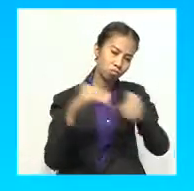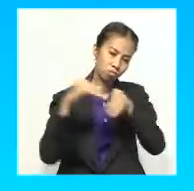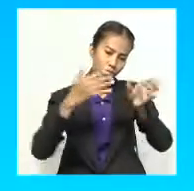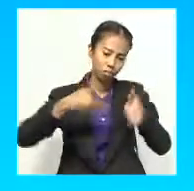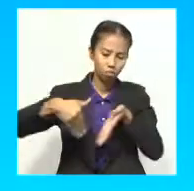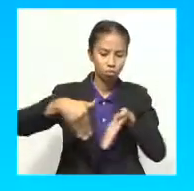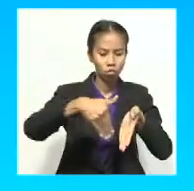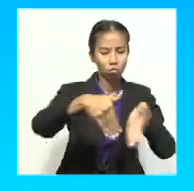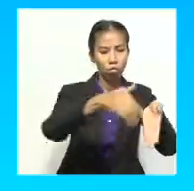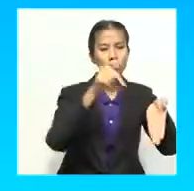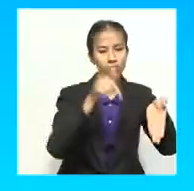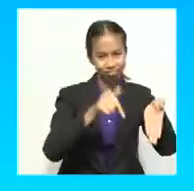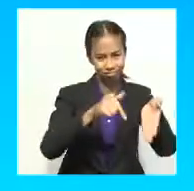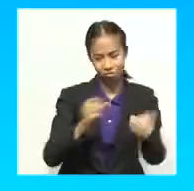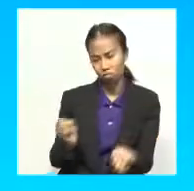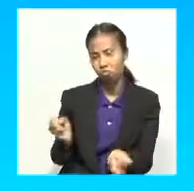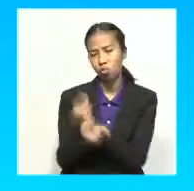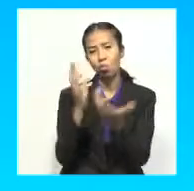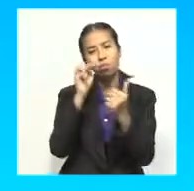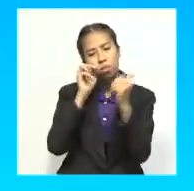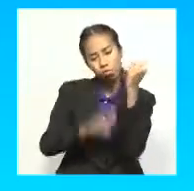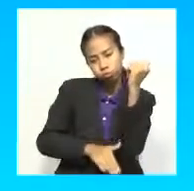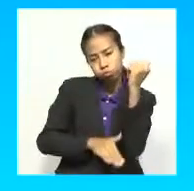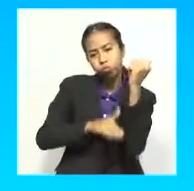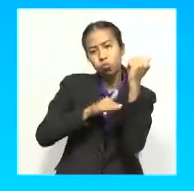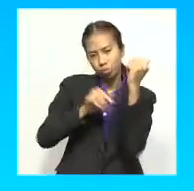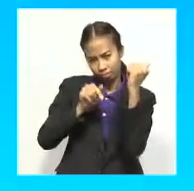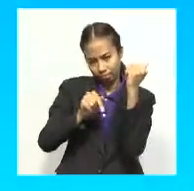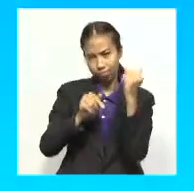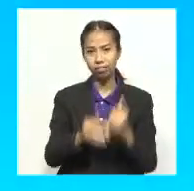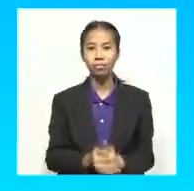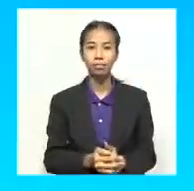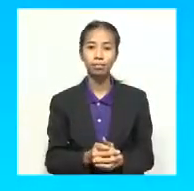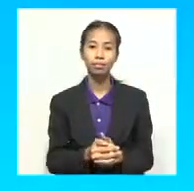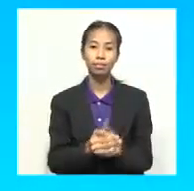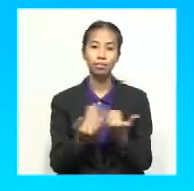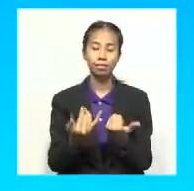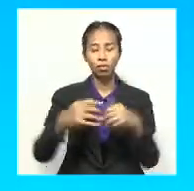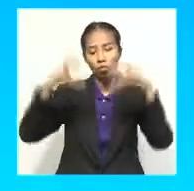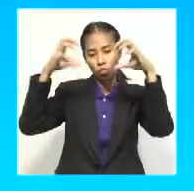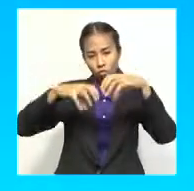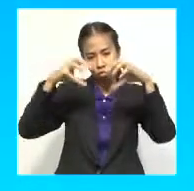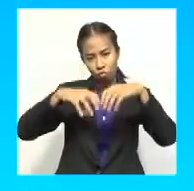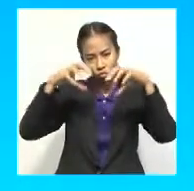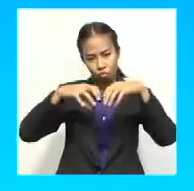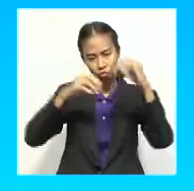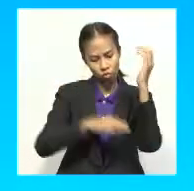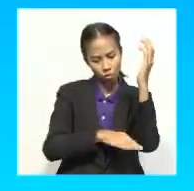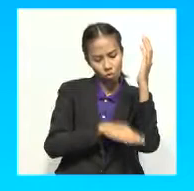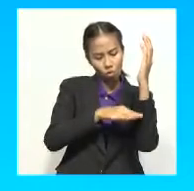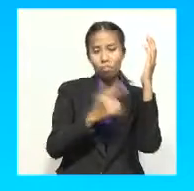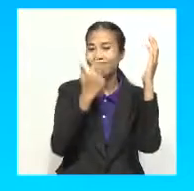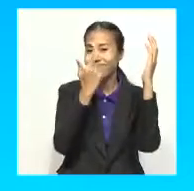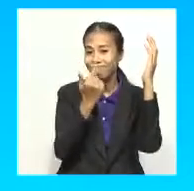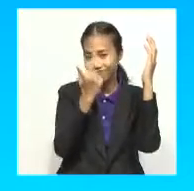รซึ่งส่งผลกระทบกับน้ำท่วมในพื้นที่ตัวเมืองชุมพรอย่างต่อเนื่องนะคะและปริมาณน้ำฝนก็ถึงเกณฑ์แจ้งเตือนระดับ